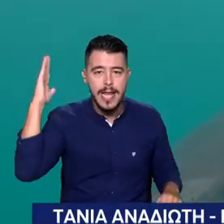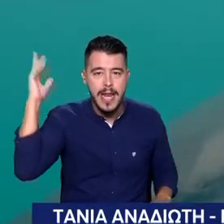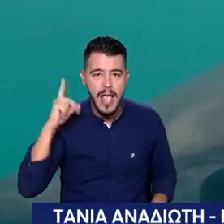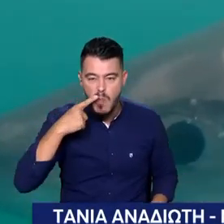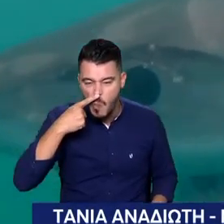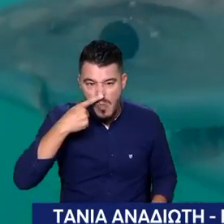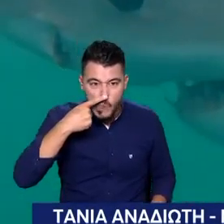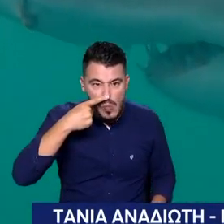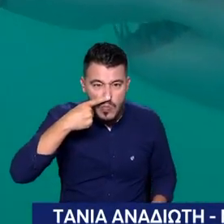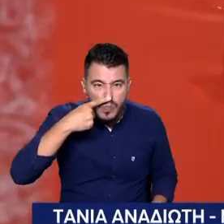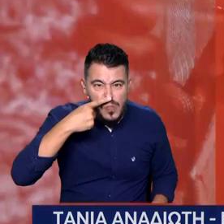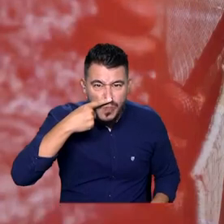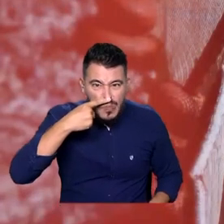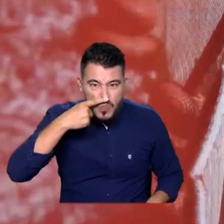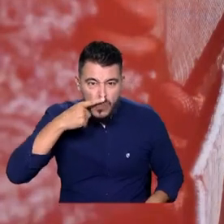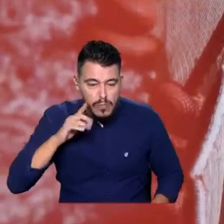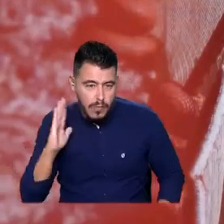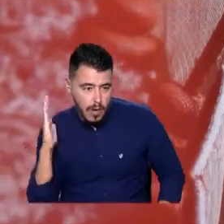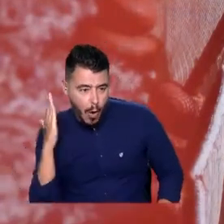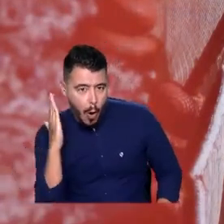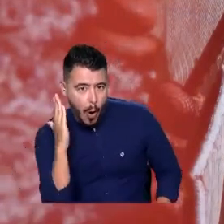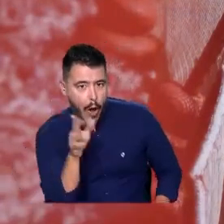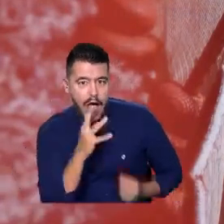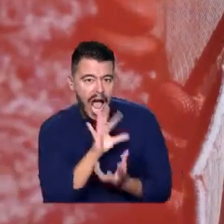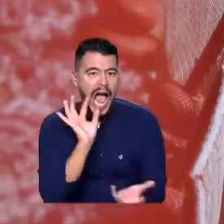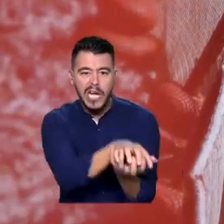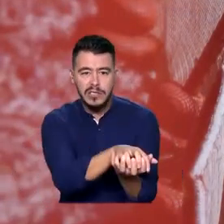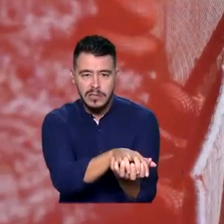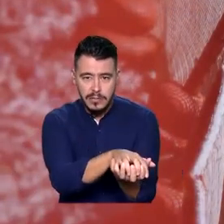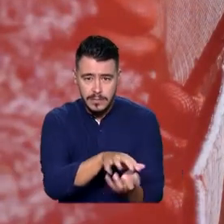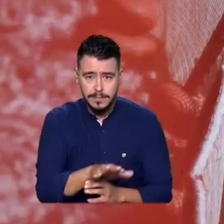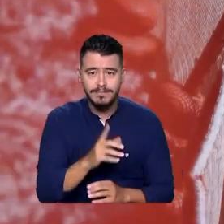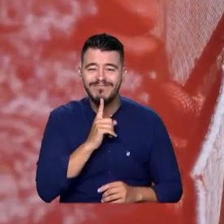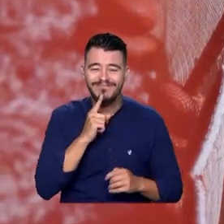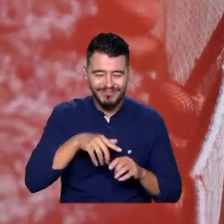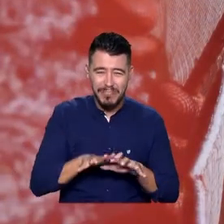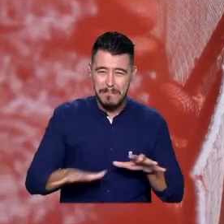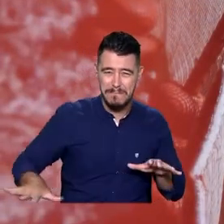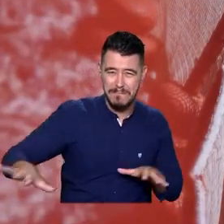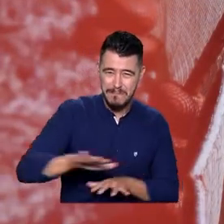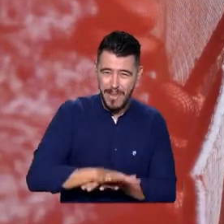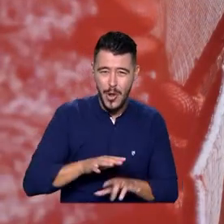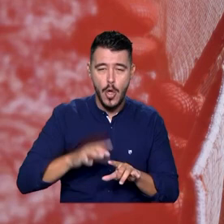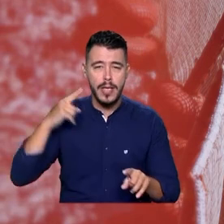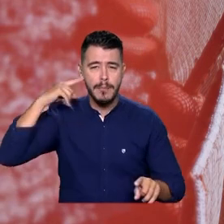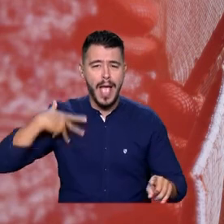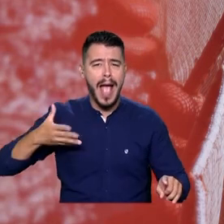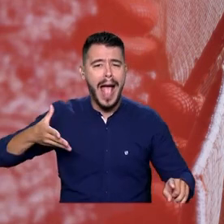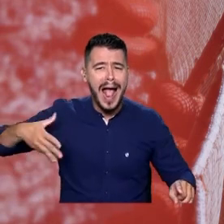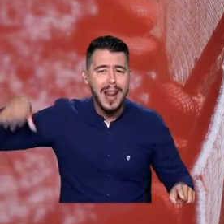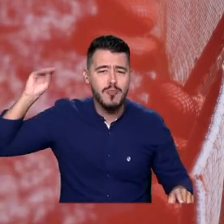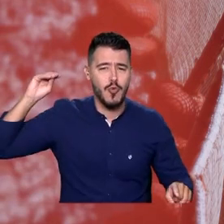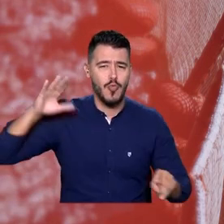προσεκτικός για να μην ζήσει και τα χειρότερα. Στο παγασιτικό έχουμε δει αλεπούδες, λευκό και γαλάζιο καρχαρία μάκο, οπότε και τα μεγάλα είδη μπορούν να μπουν. Όχι